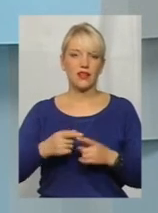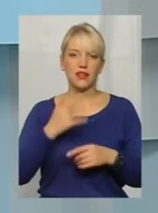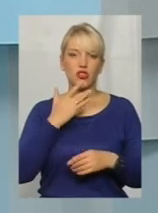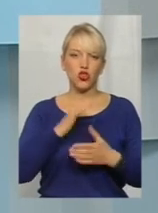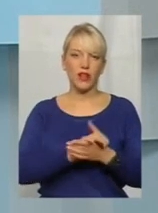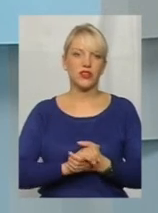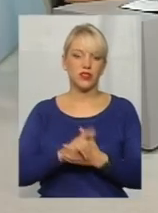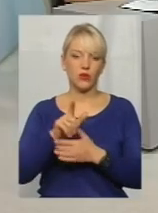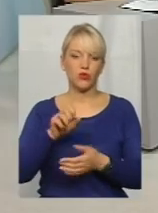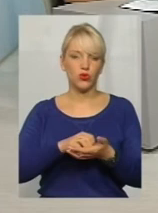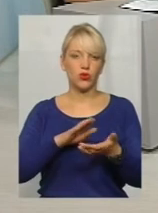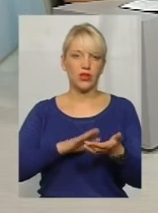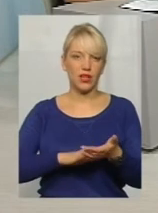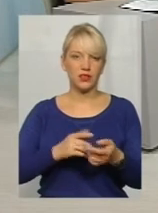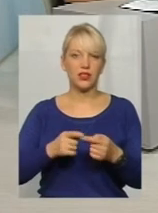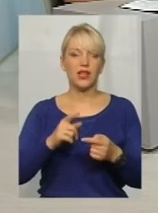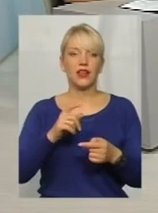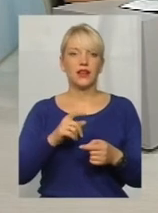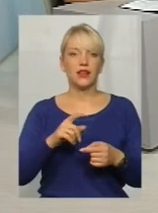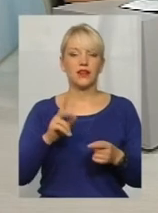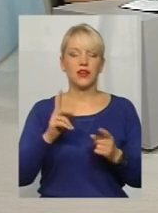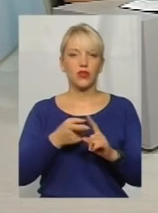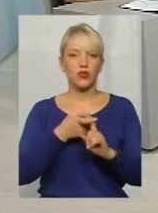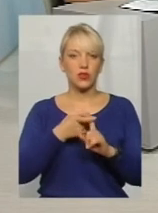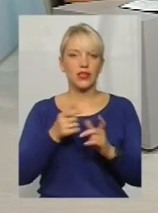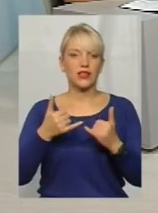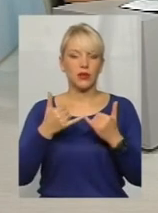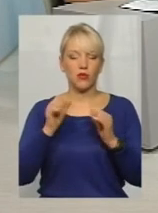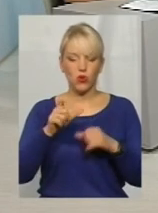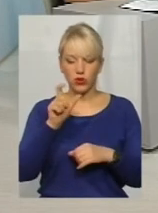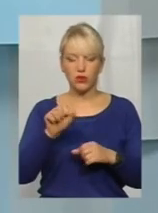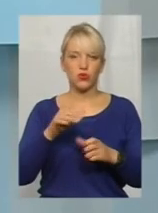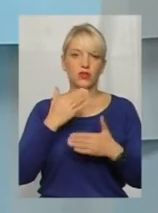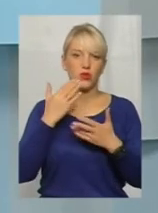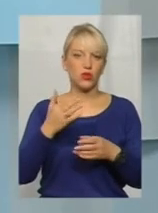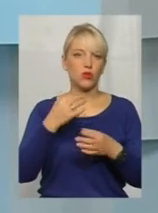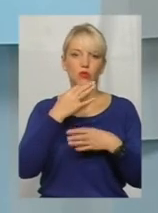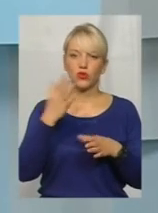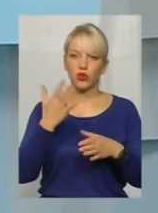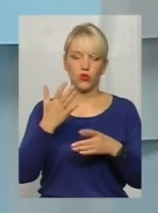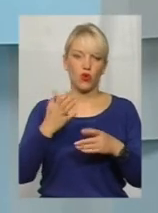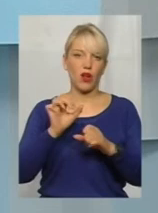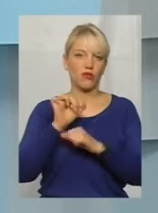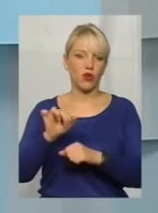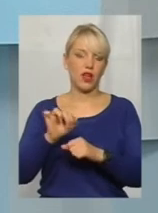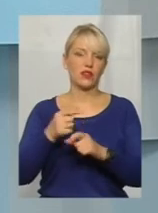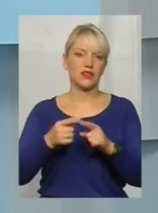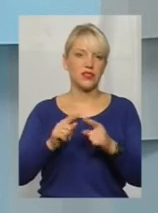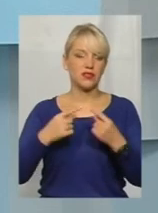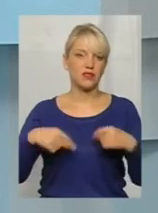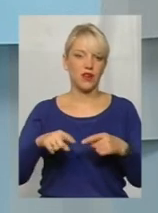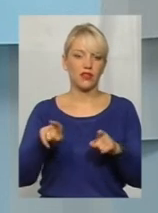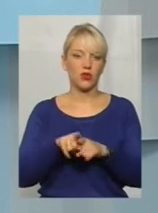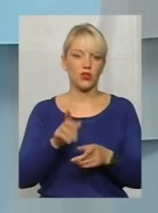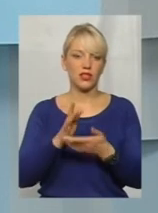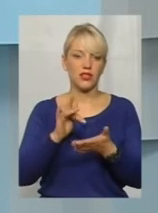будуть контактні дані, особа може звернутися до будь-якого адвоката в даній сфері. Також працює Центр безоплатної правової